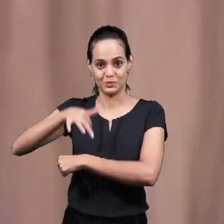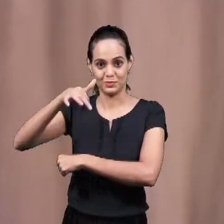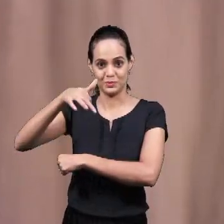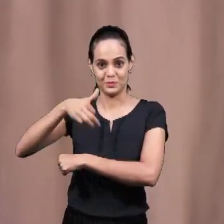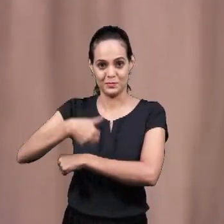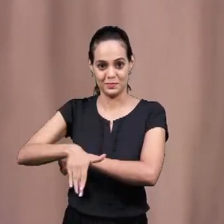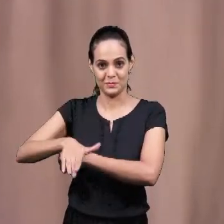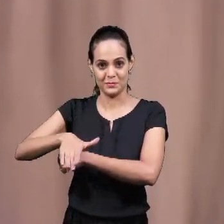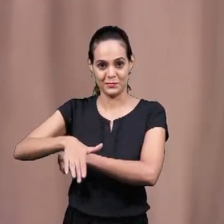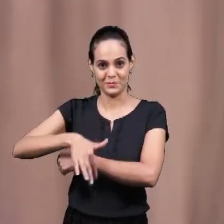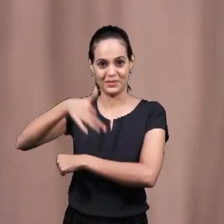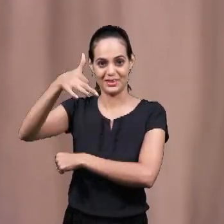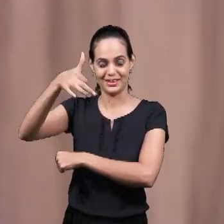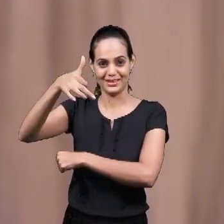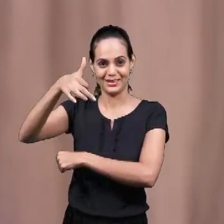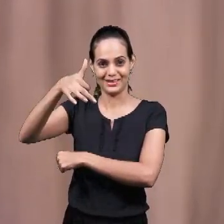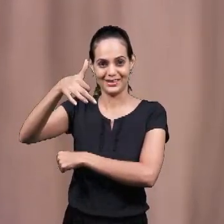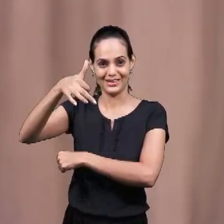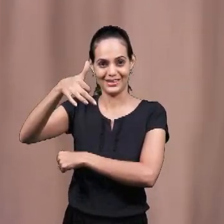I, 2, I.